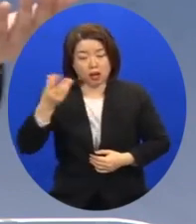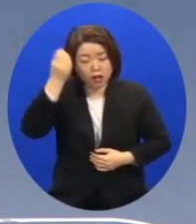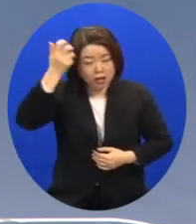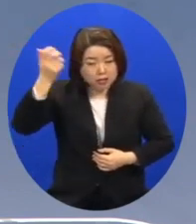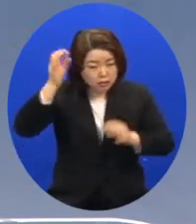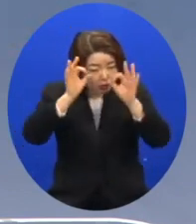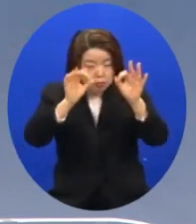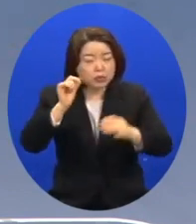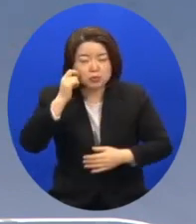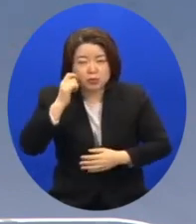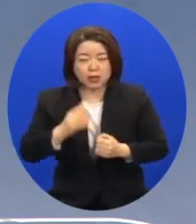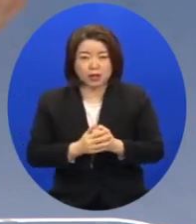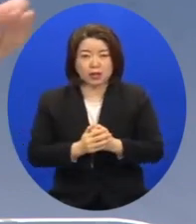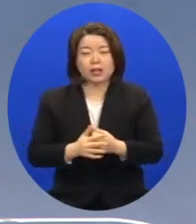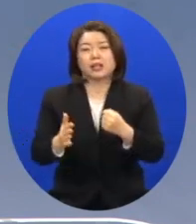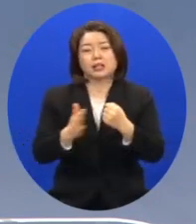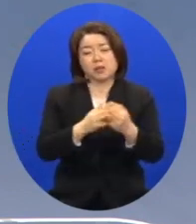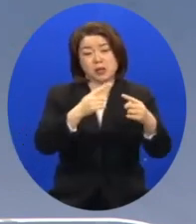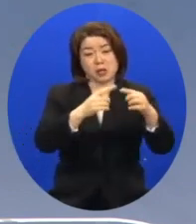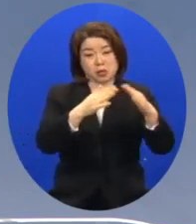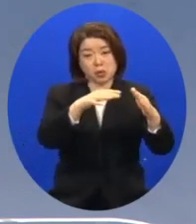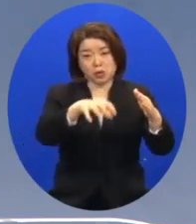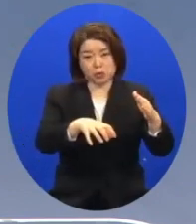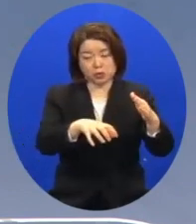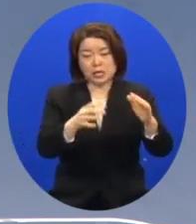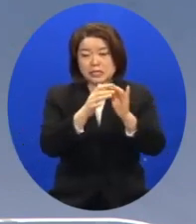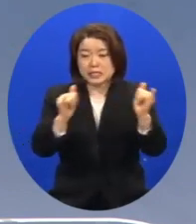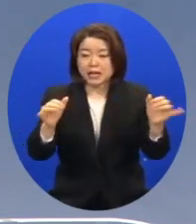거나 사람들이 모인 단체 하나로 여기입니다